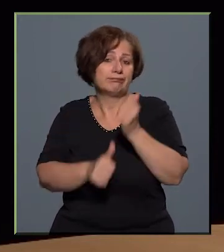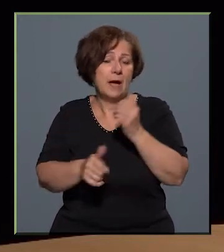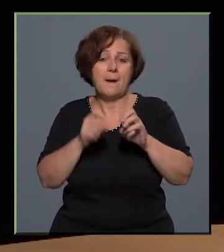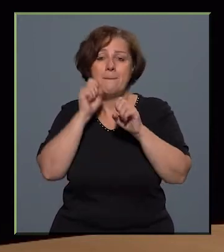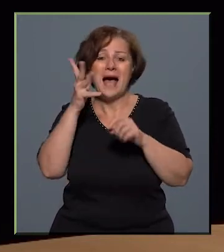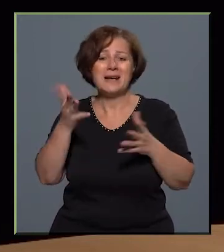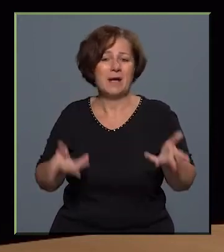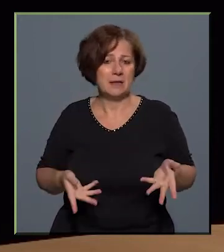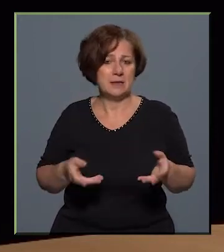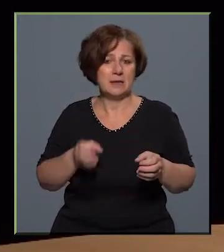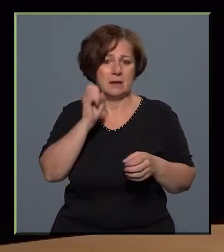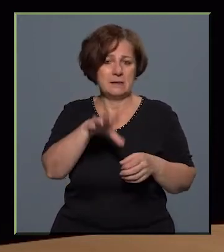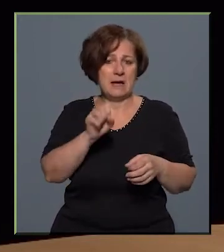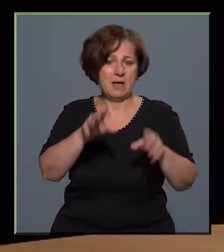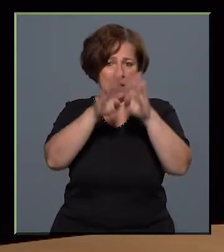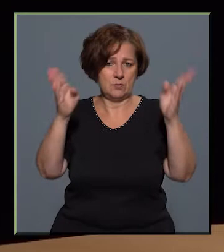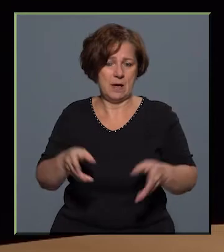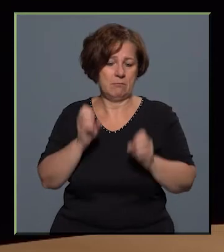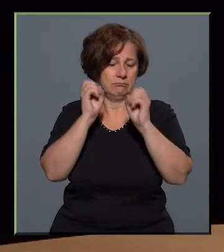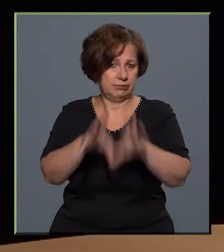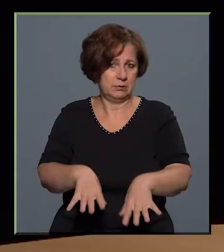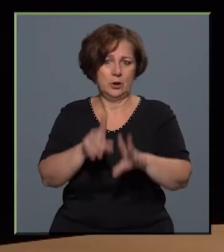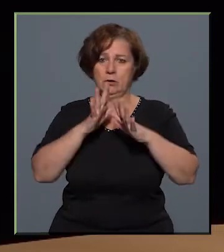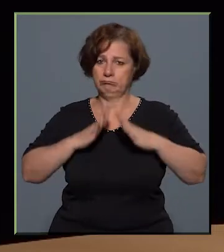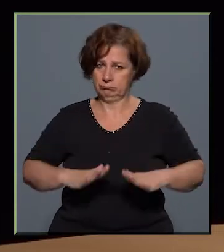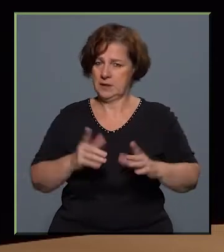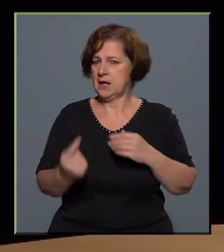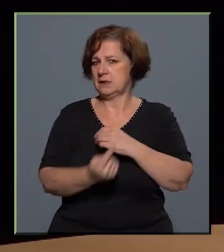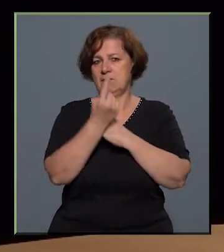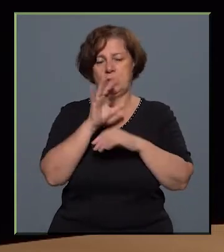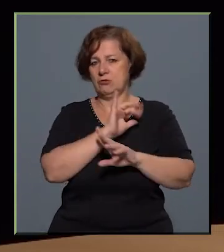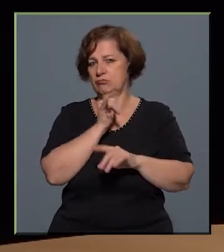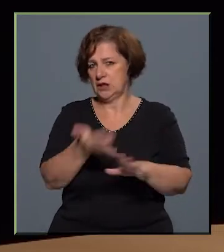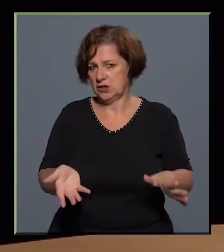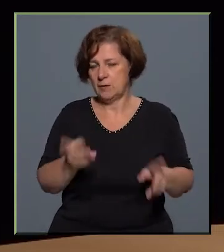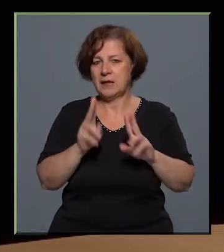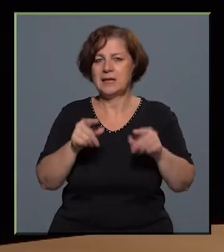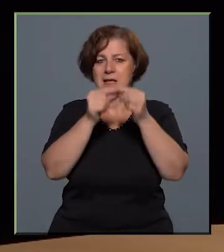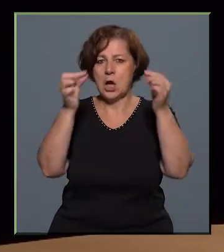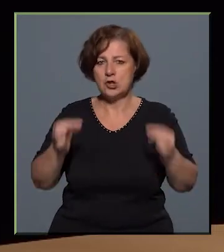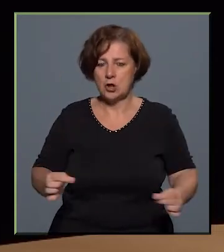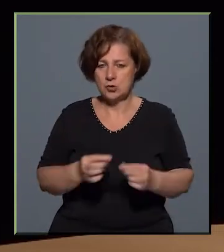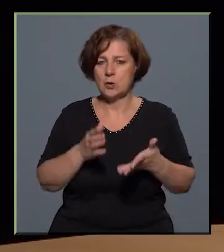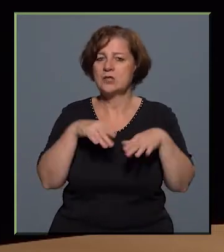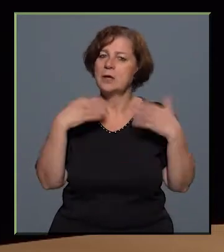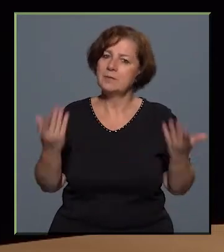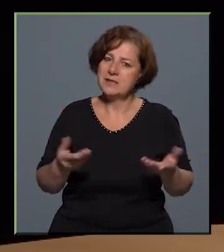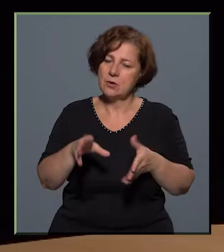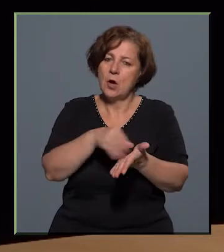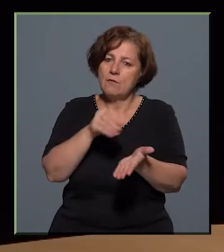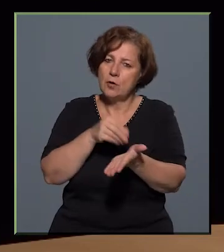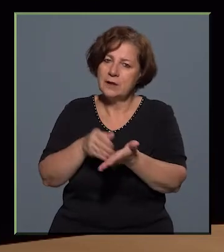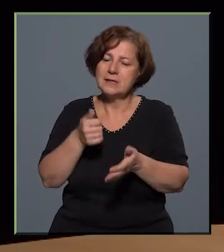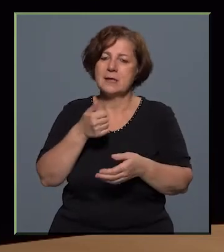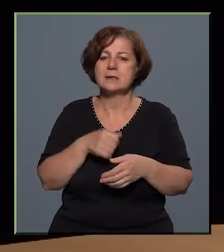bármelyik szemetesben el lehet helyezni, tehát ez nem lehet kifogás. Mindenkinél ott kell, hogy legyen az acskó, és bizony föl